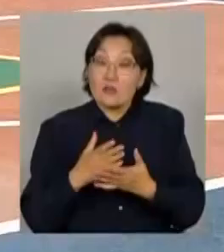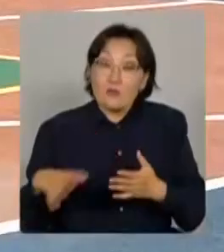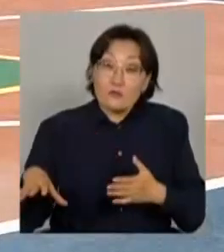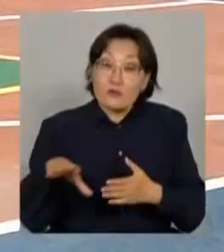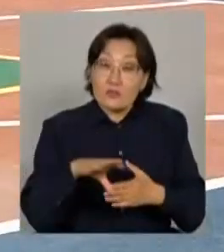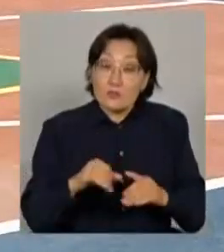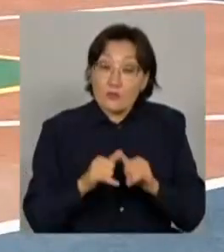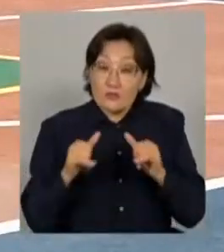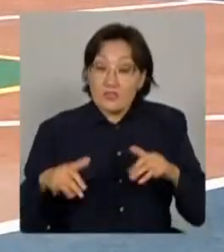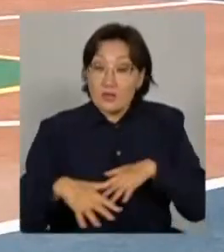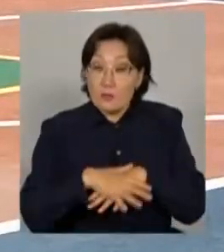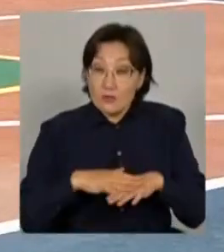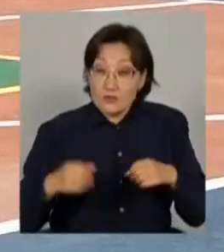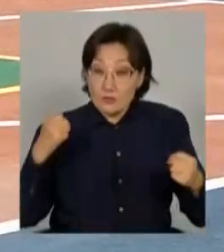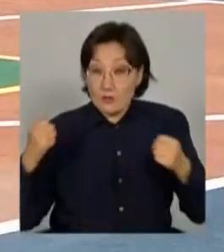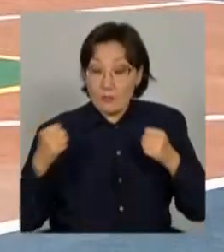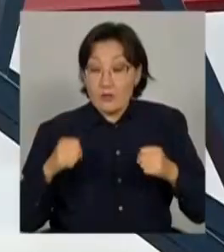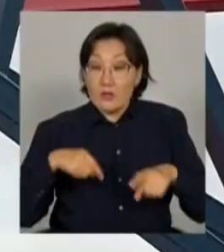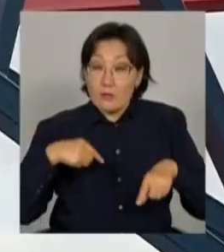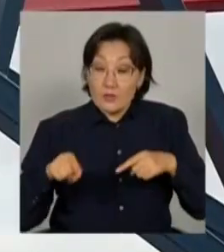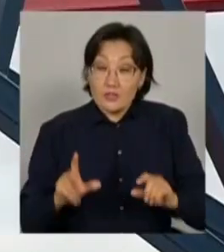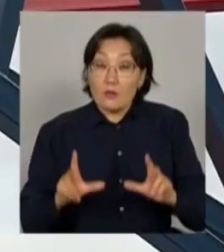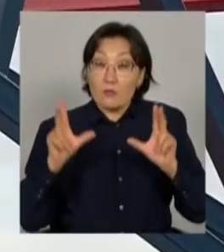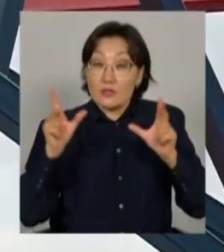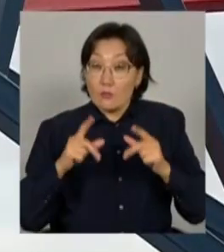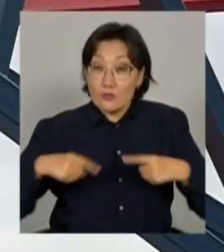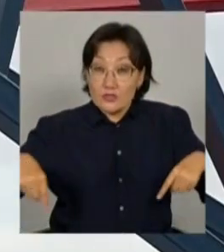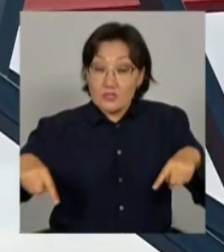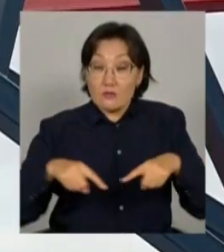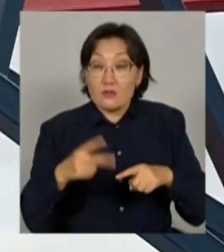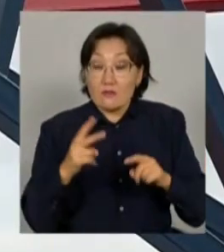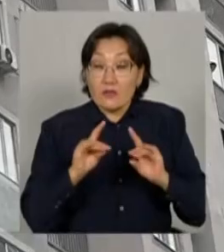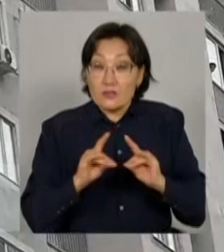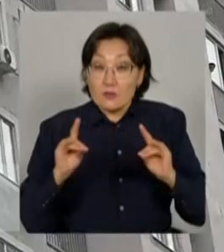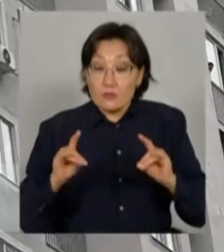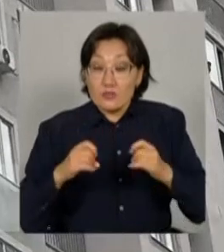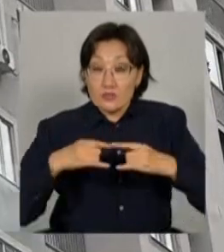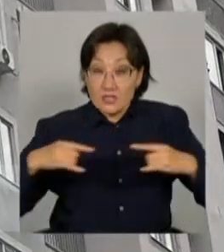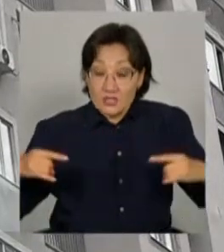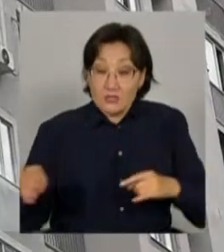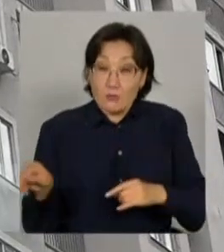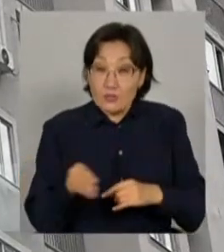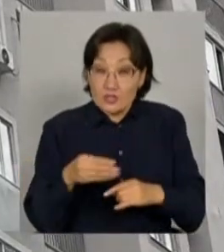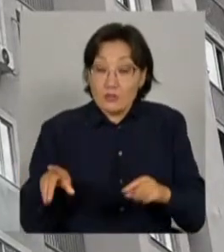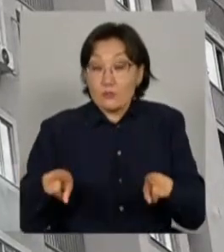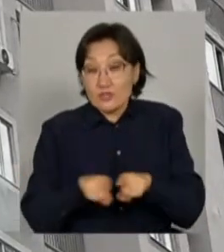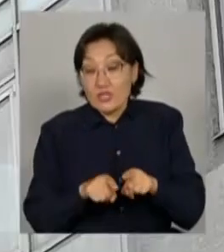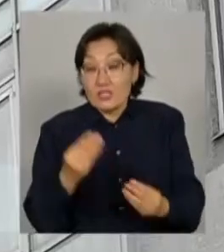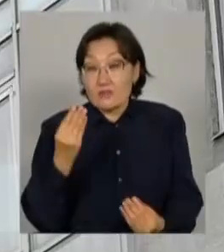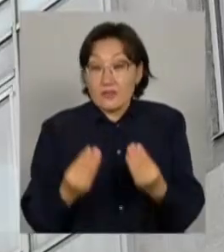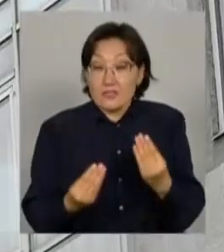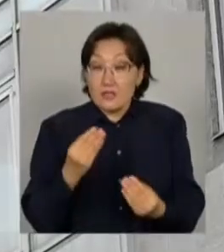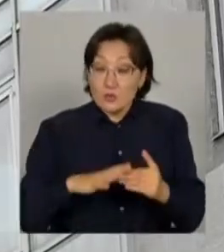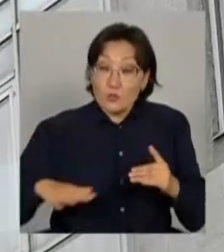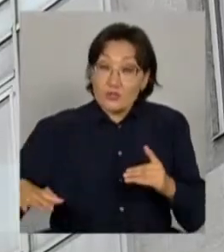для развития массового спорта, футбольные, баскетбольные поля, 2 стола для настольного тенниса, а также детская